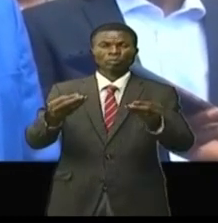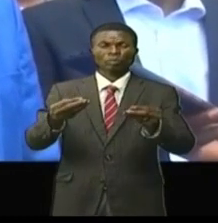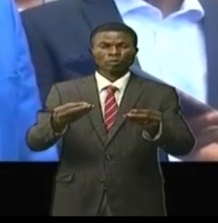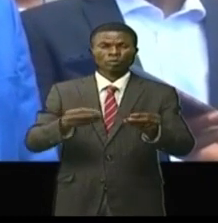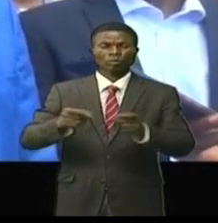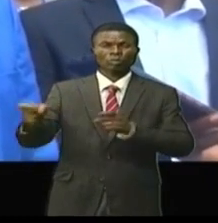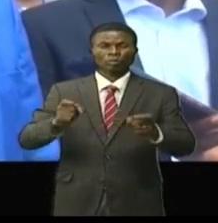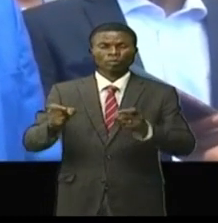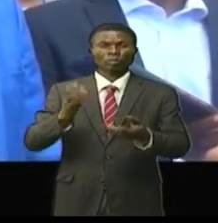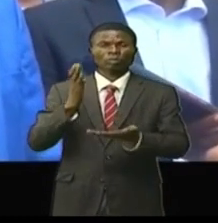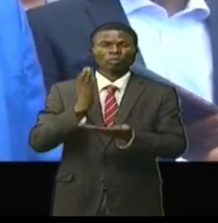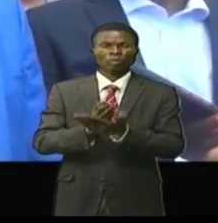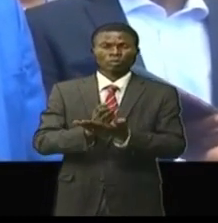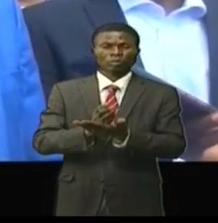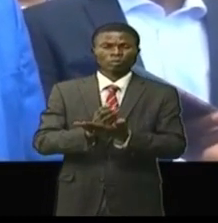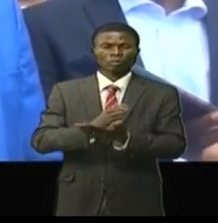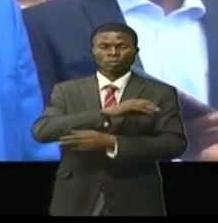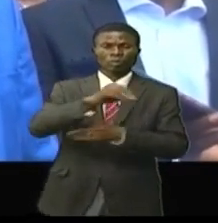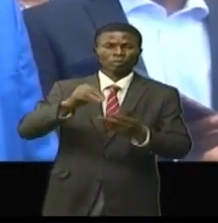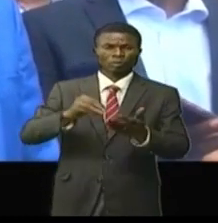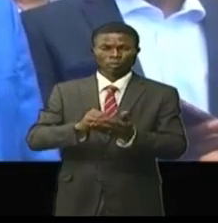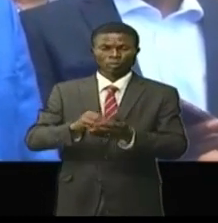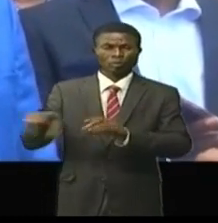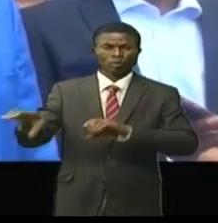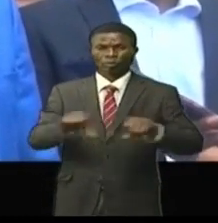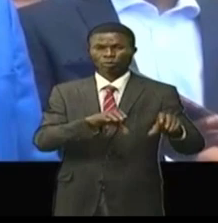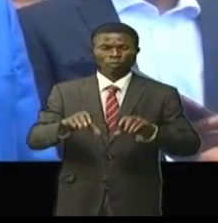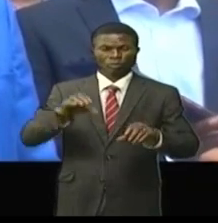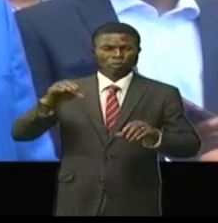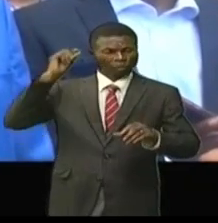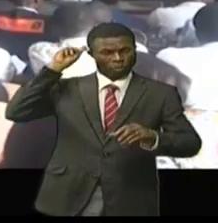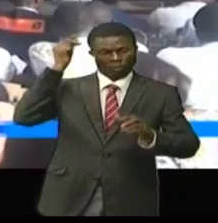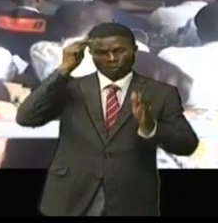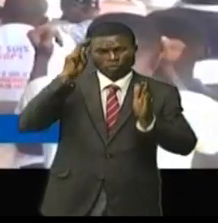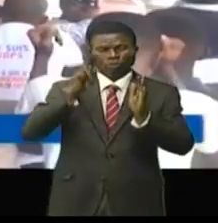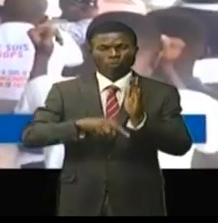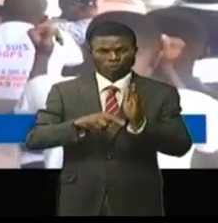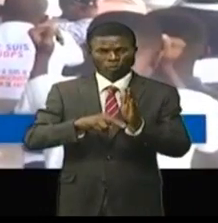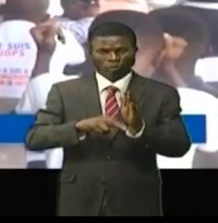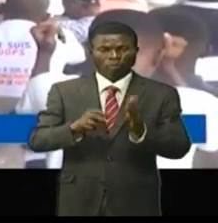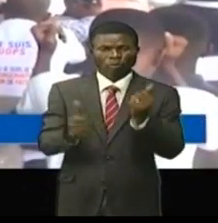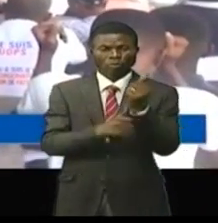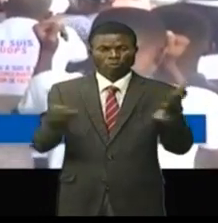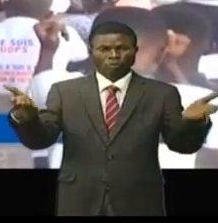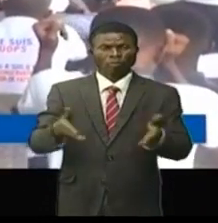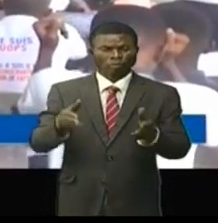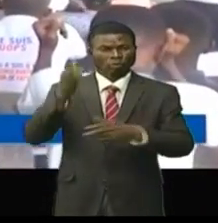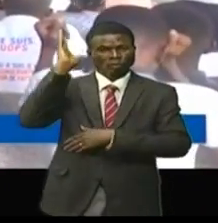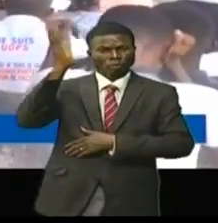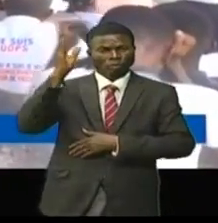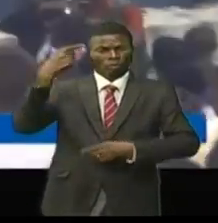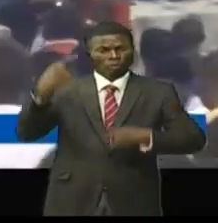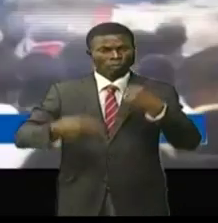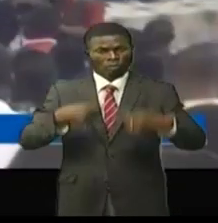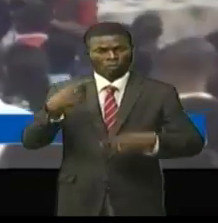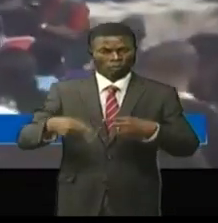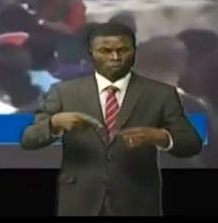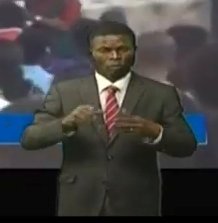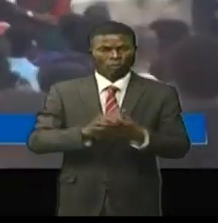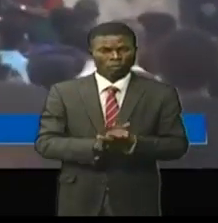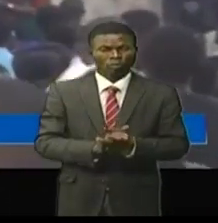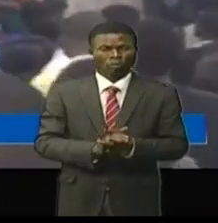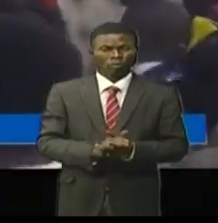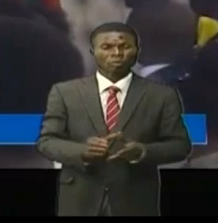secteur privé au centre de l'action gouvernementale. Les participants à cette conférence débat ont rassuré